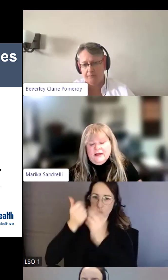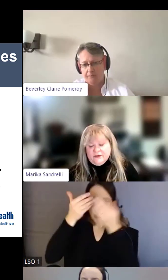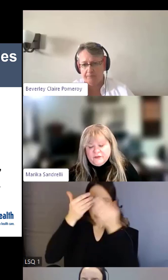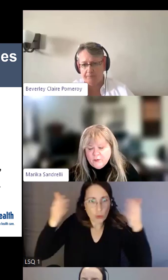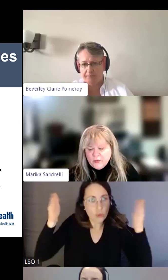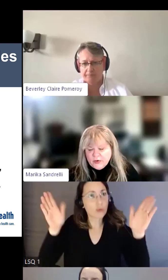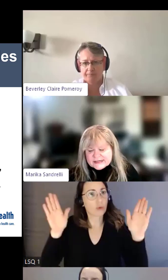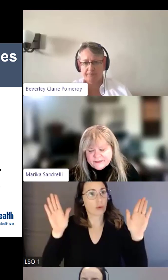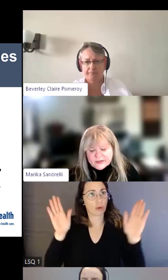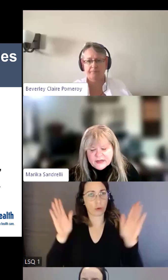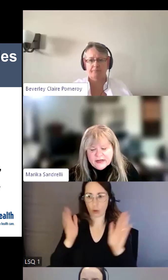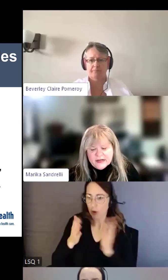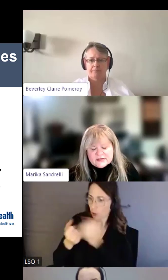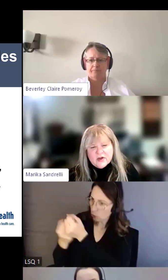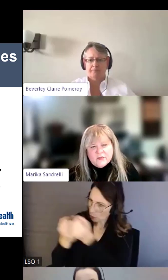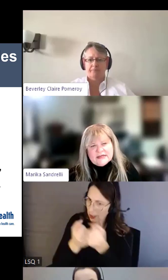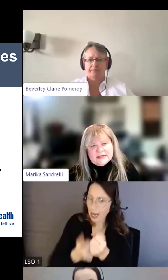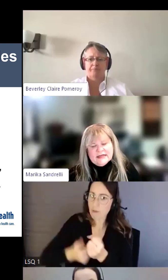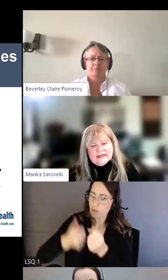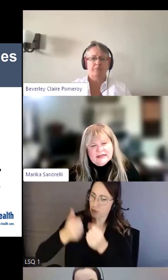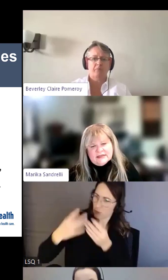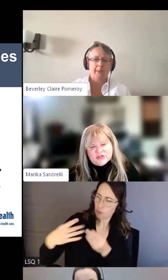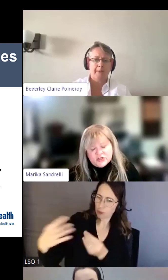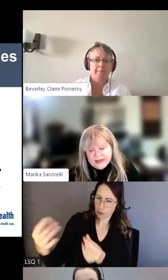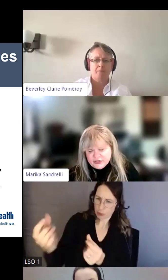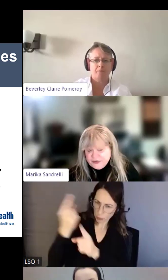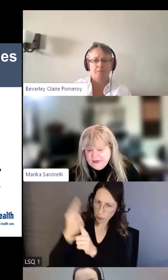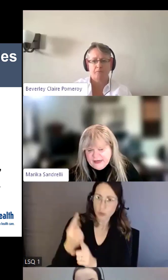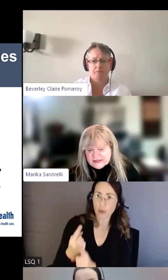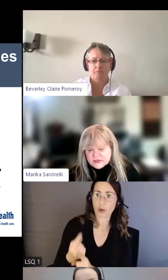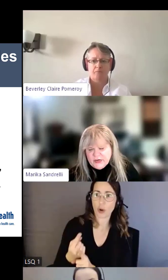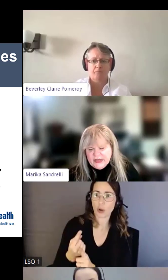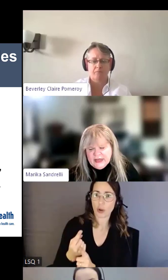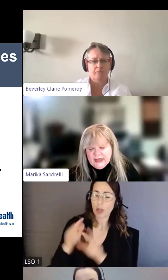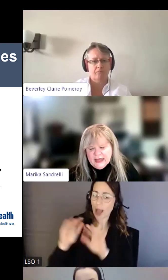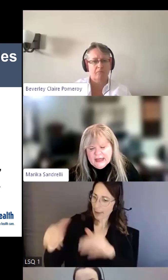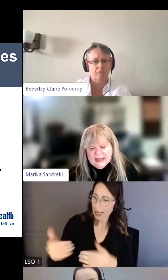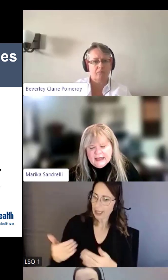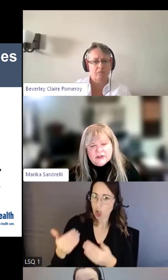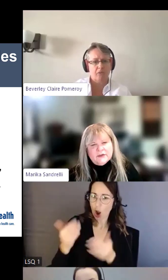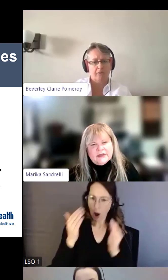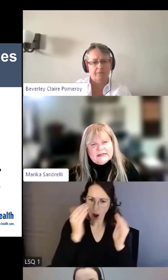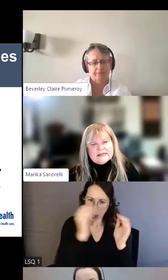apprendre ces cadres. Donc, qu'est-ce qu'on a fait? On a fait 2 choses principalement. Nous avons inclus